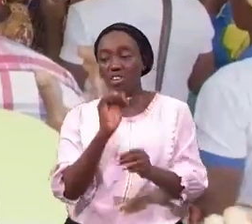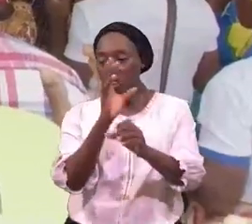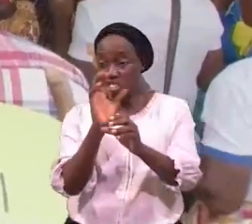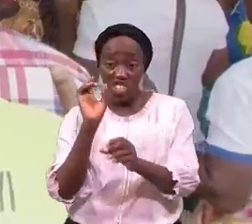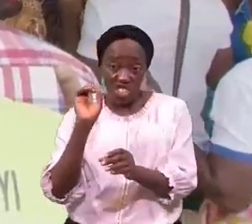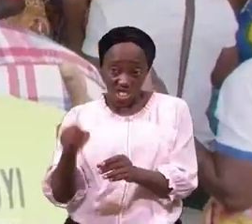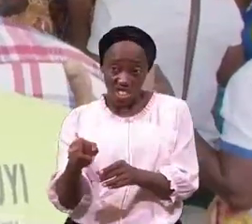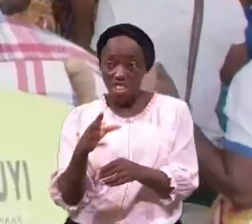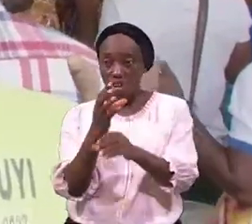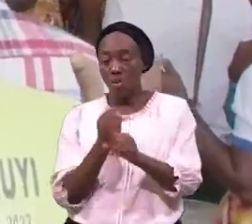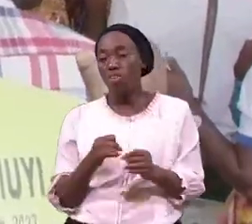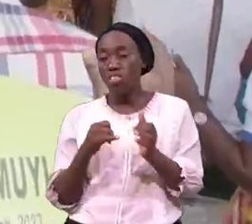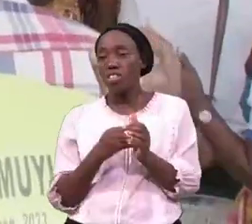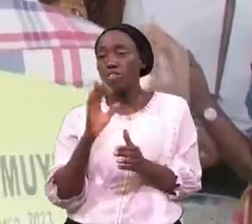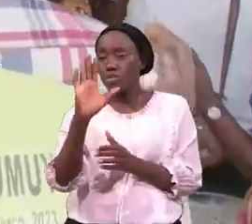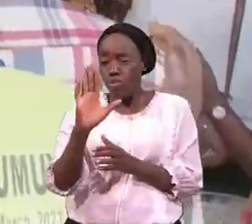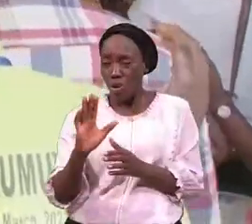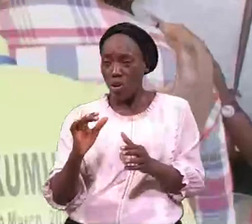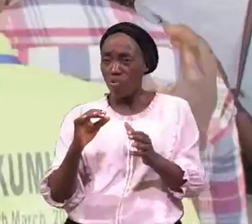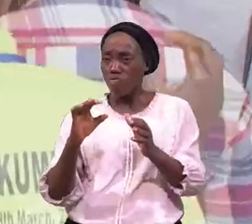Ton ombre, ta touche,